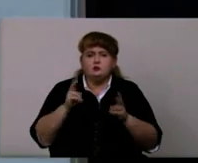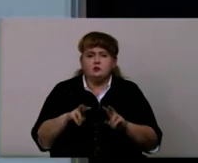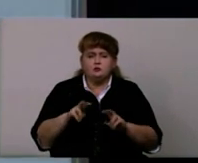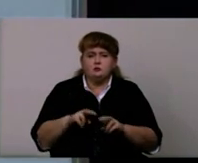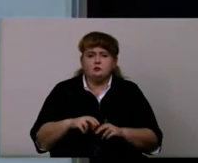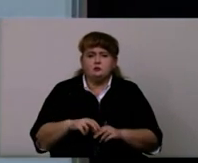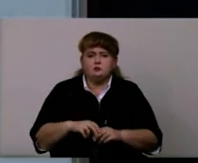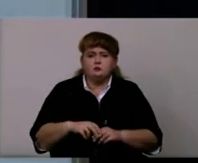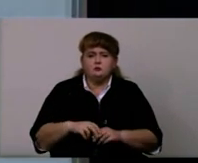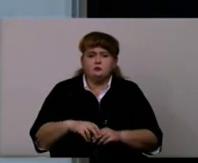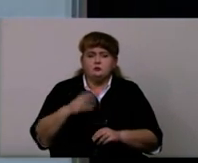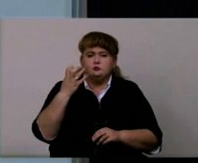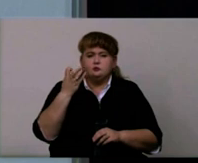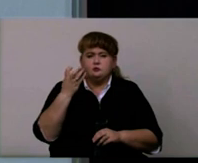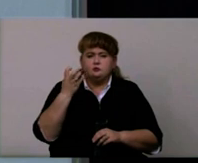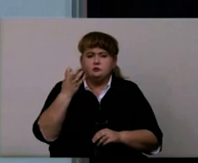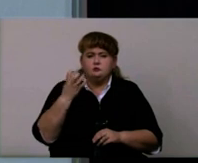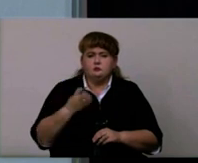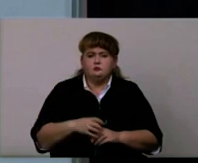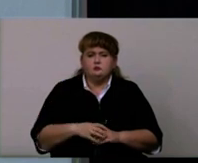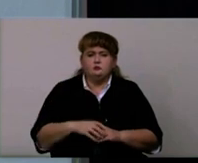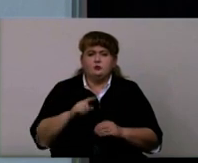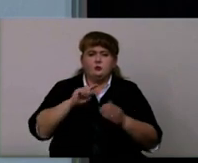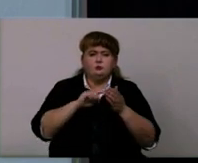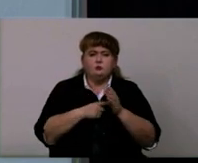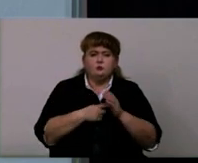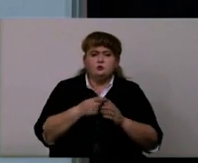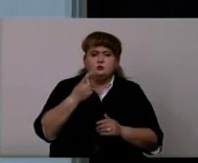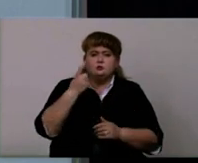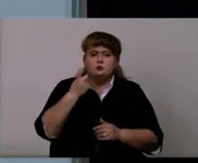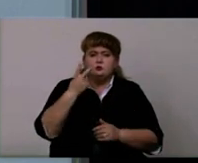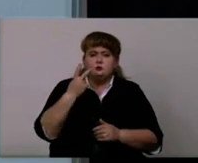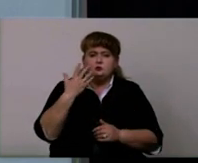остается? 400 умножить на